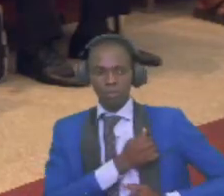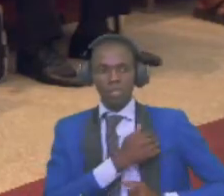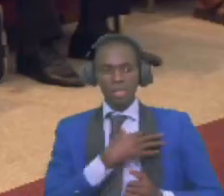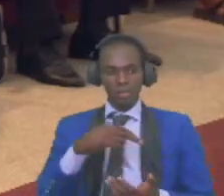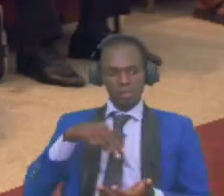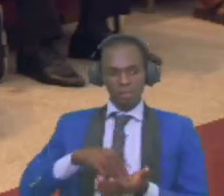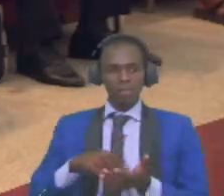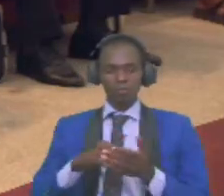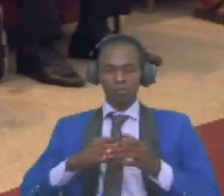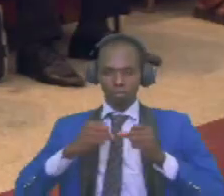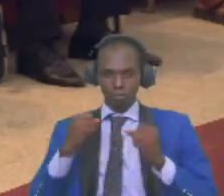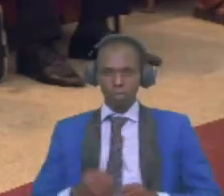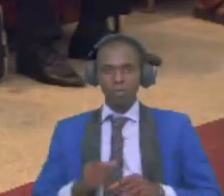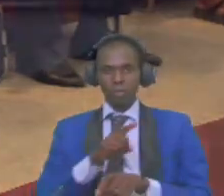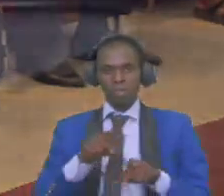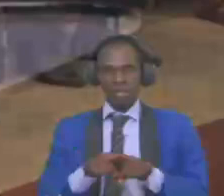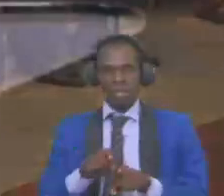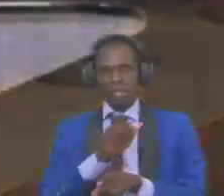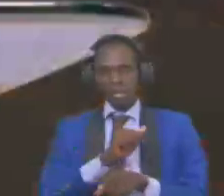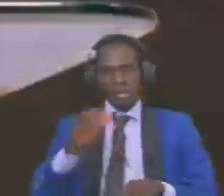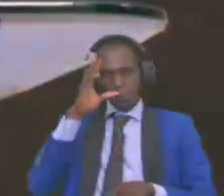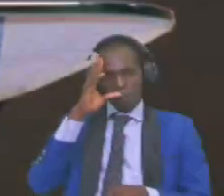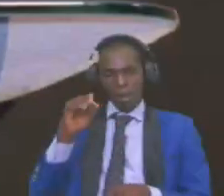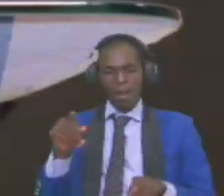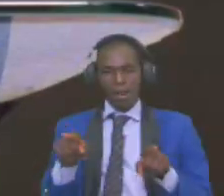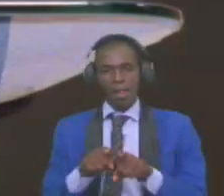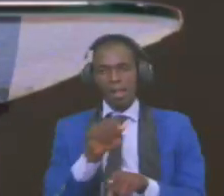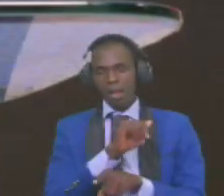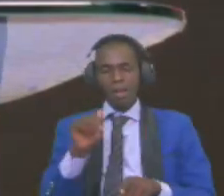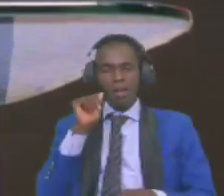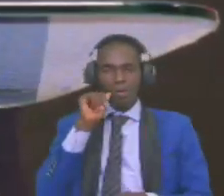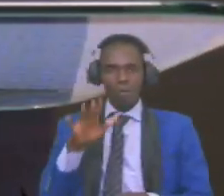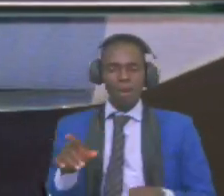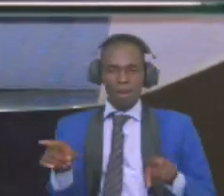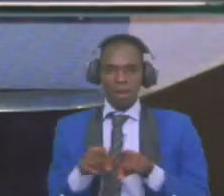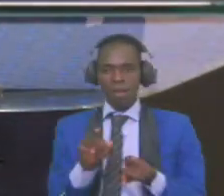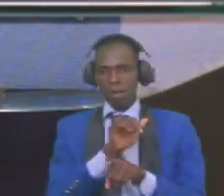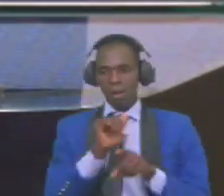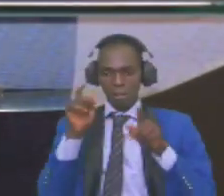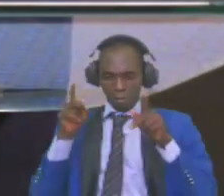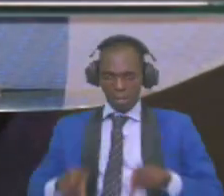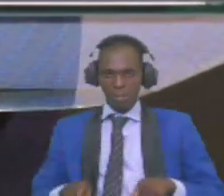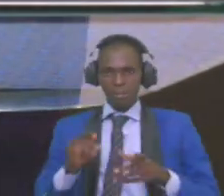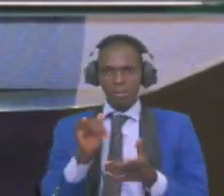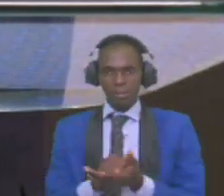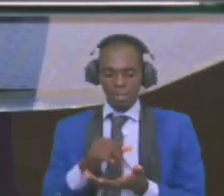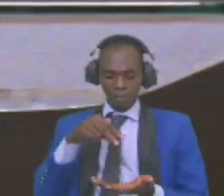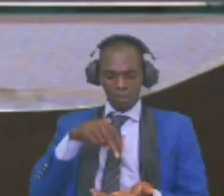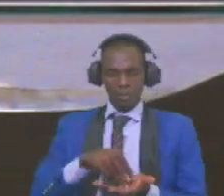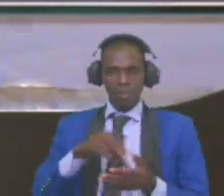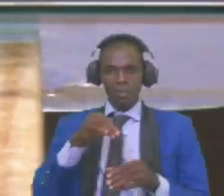des soldats et tenez vous tous doit pas un homme comme une femme comme une personne